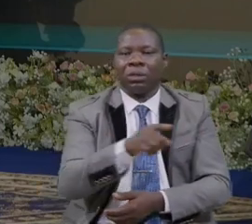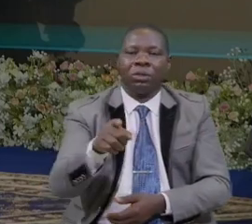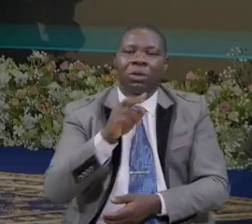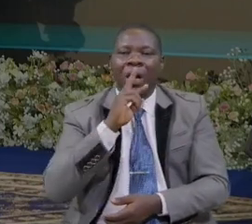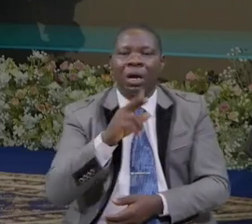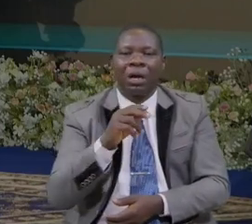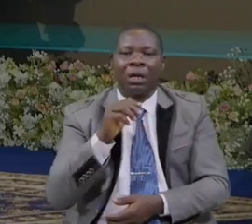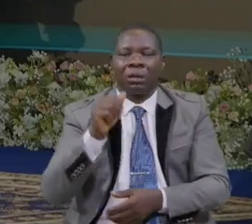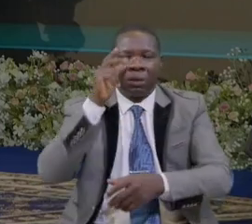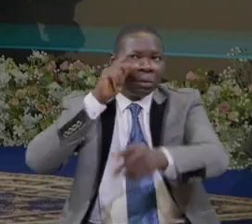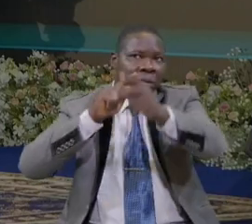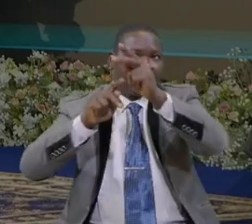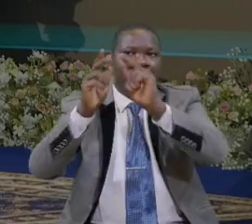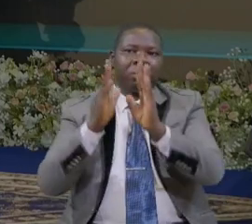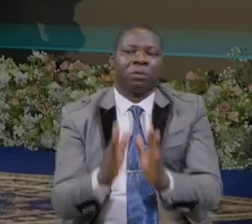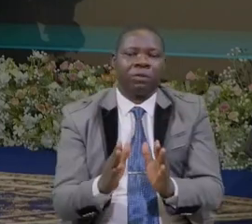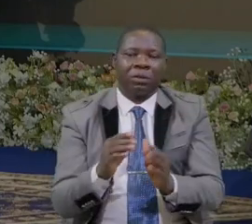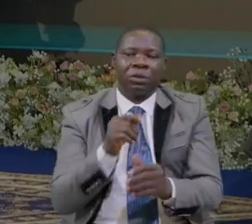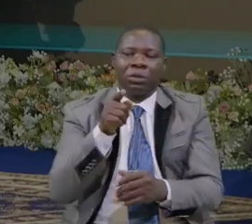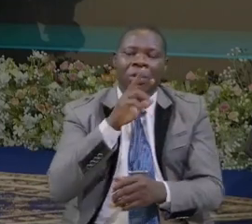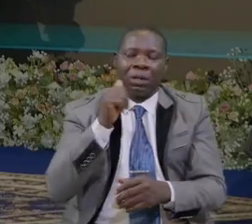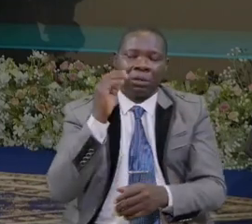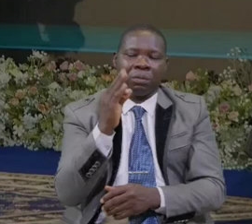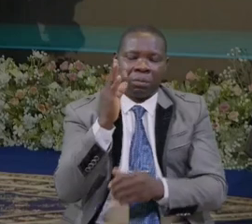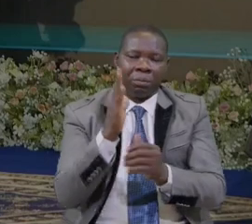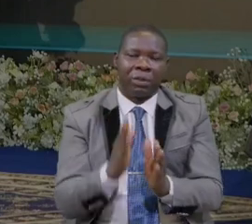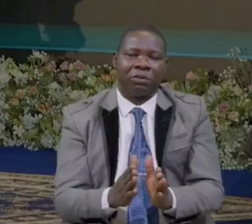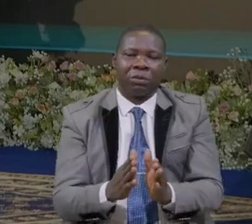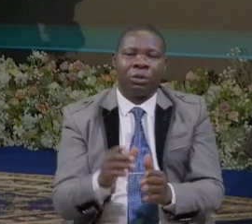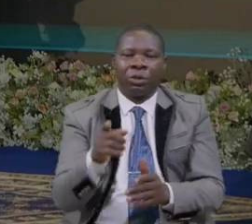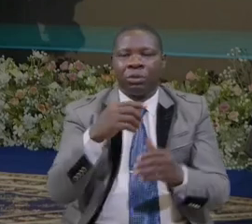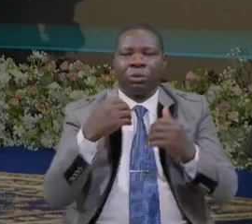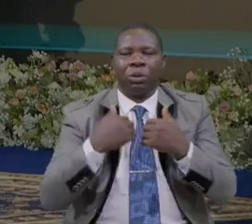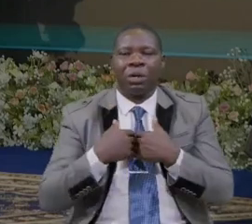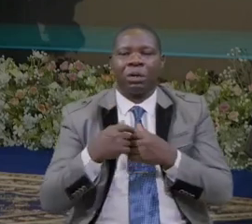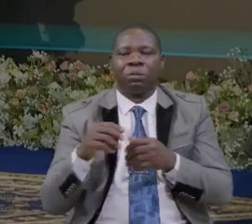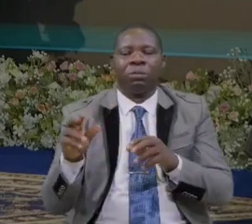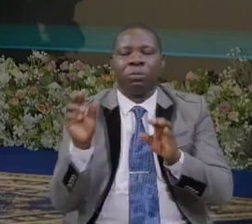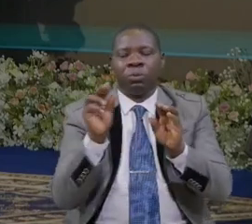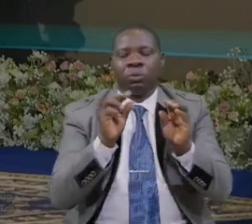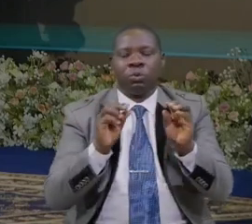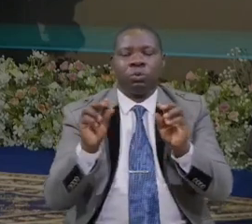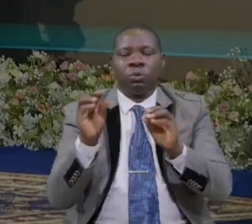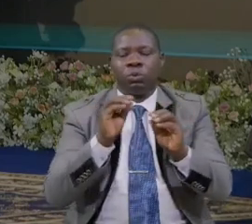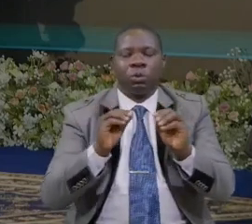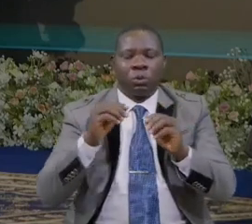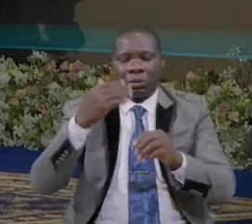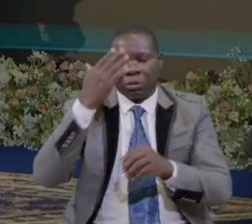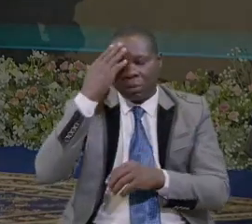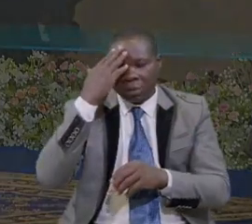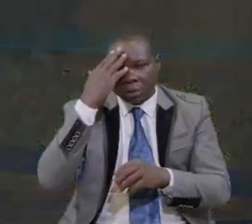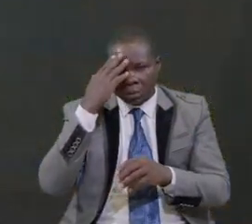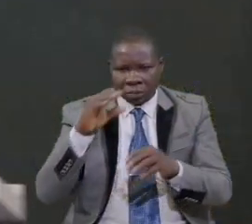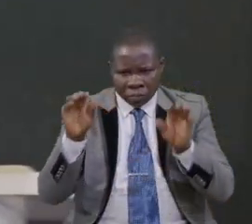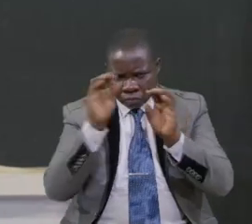prophète. Et toi, pasteur, tu n'as aucun discernement. Zéro discernement.